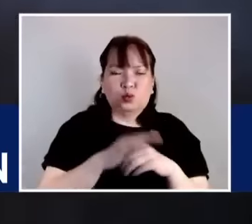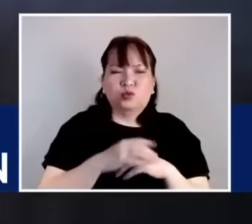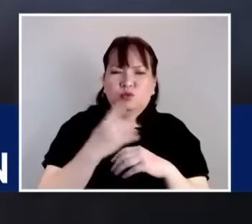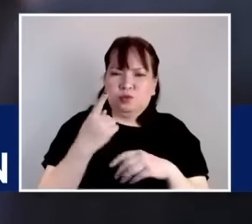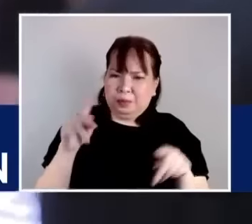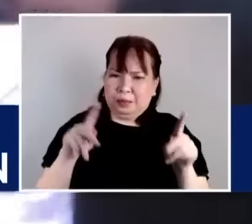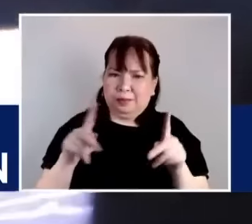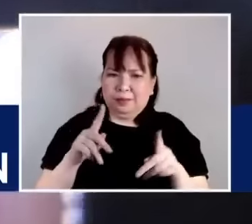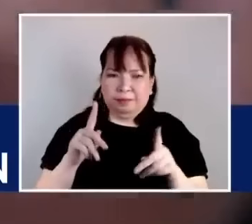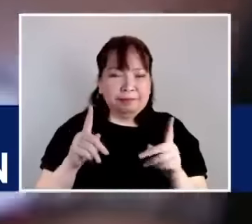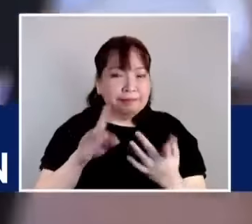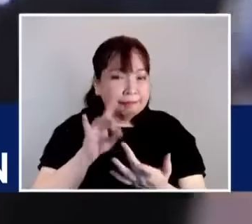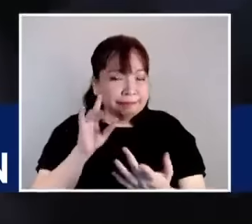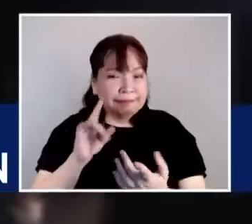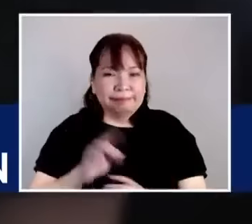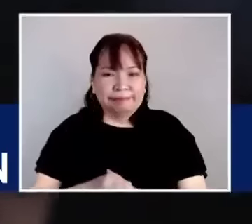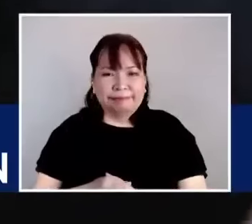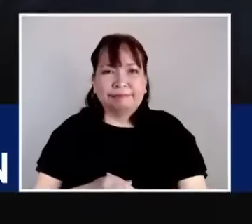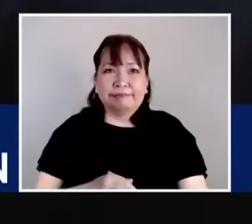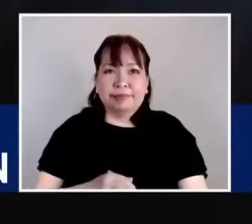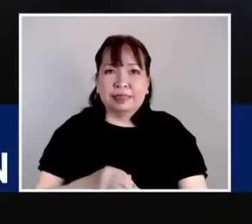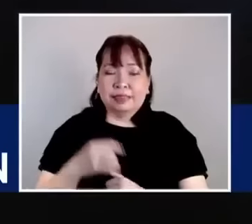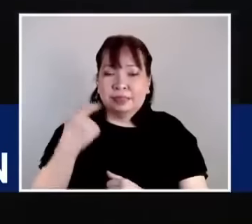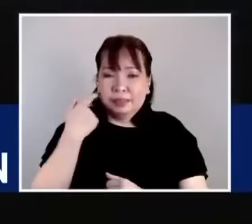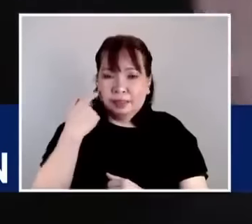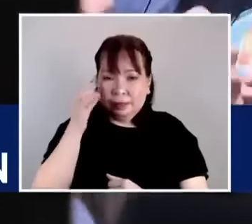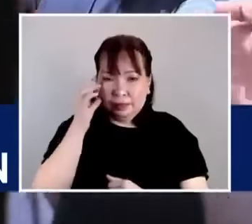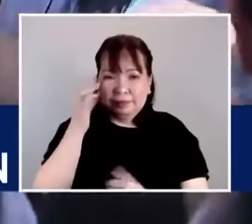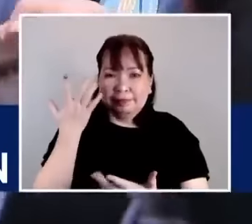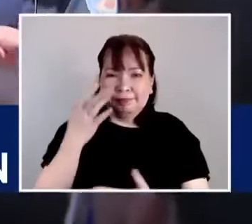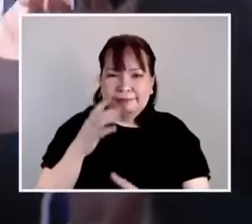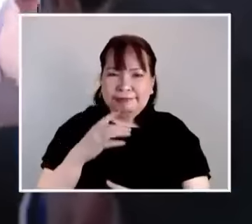bayan. George Carino, ABS-CBN News.